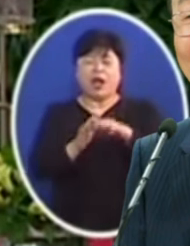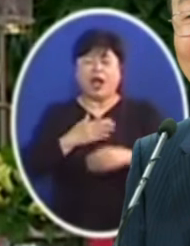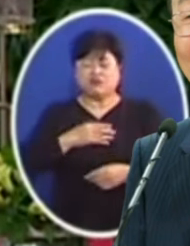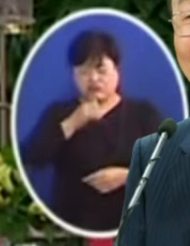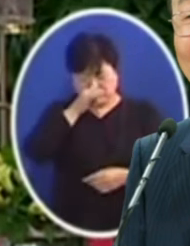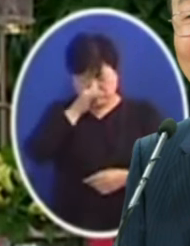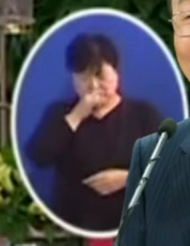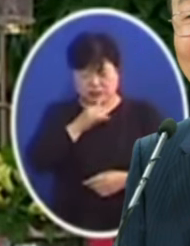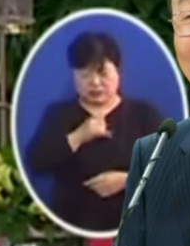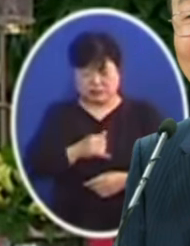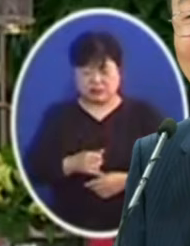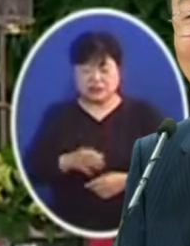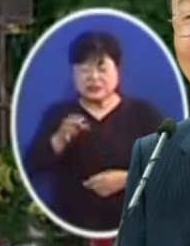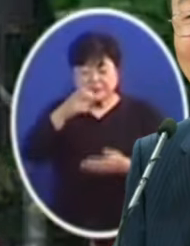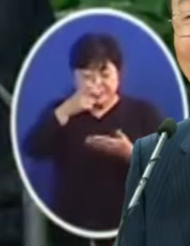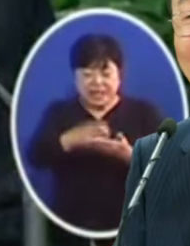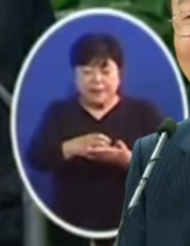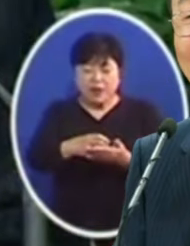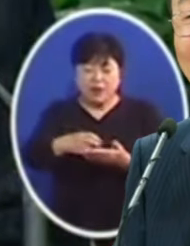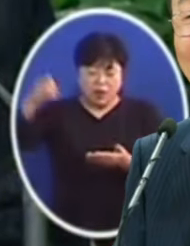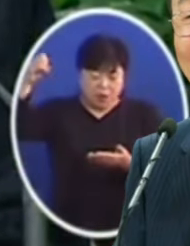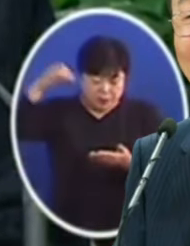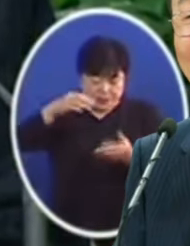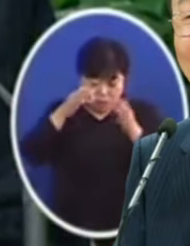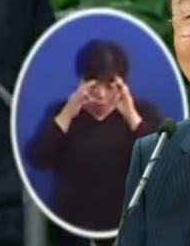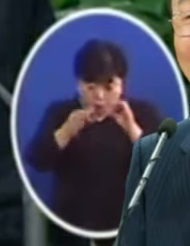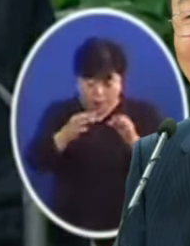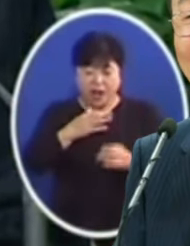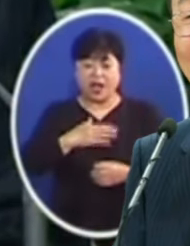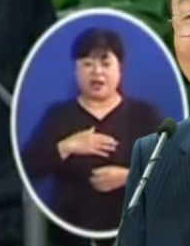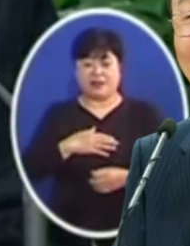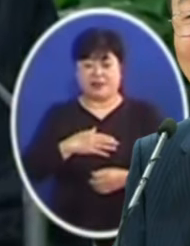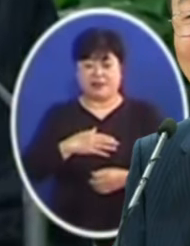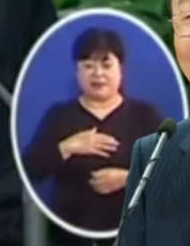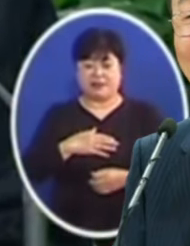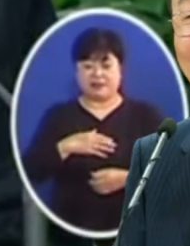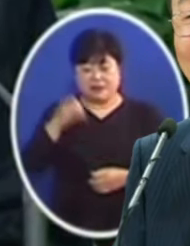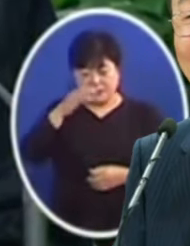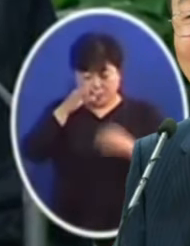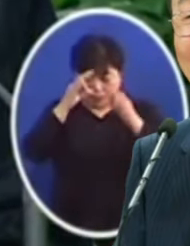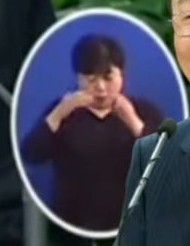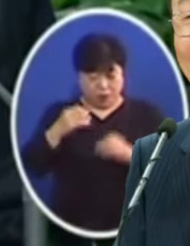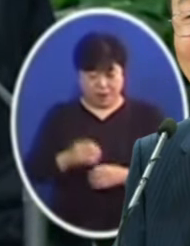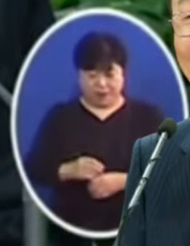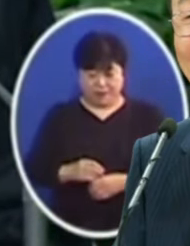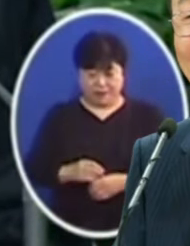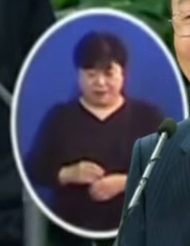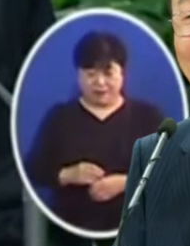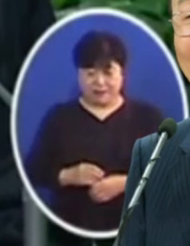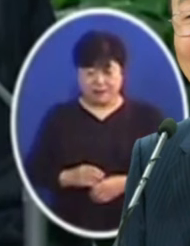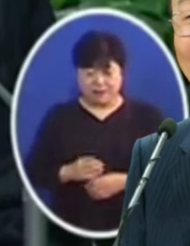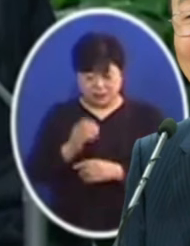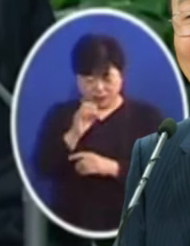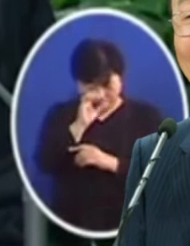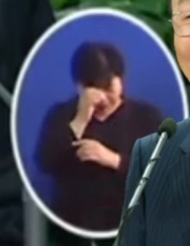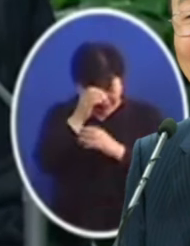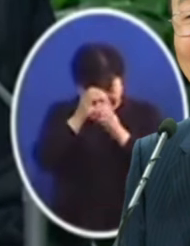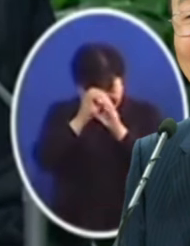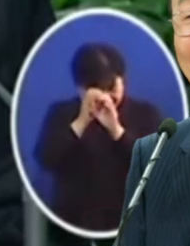아느냐? 십계명을 비춰보면 알 수 있어요. 그냥 안 보이는 것도 확대기명을 대고 보면 보이는